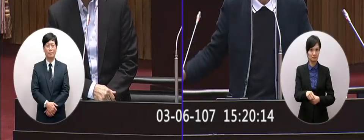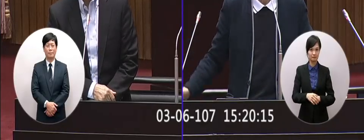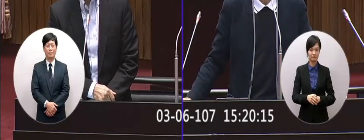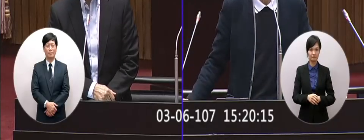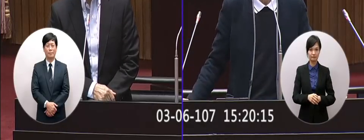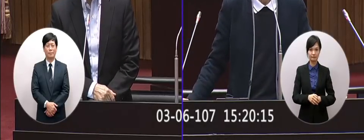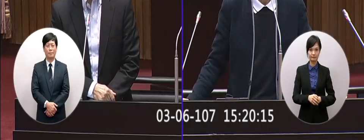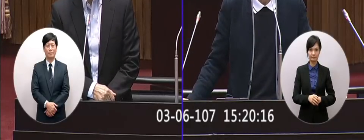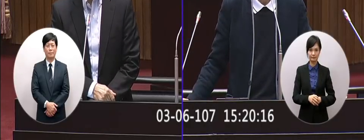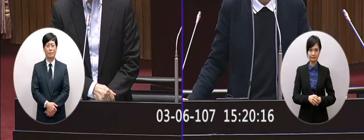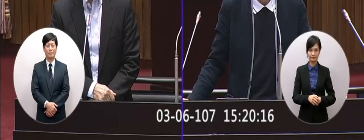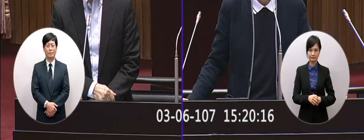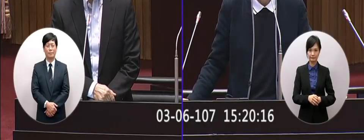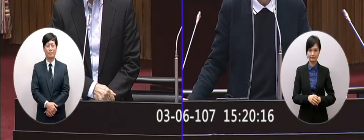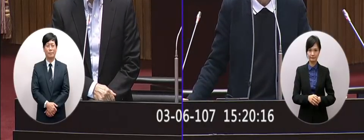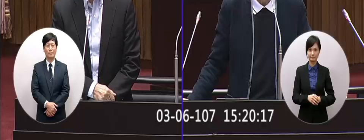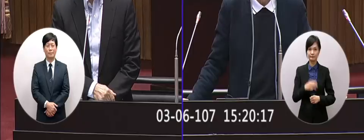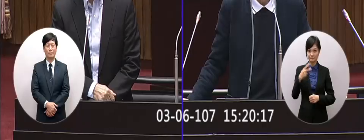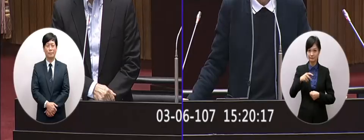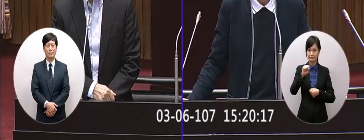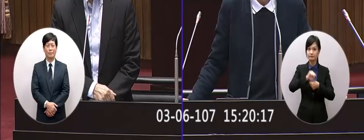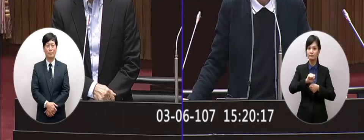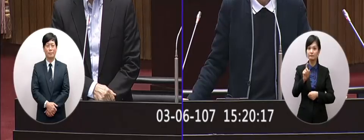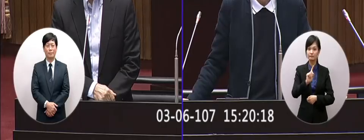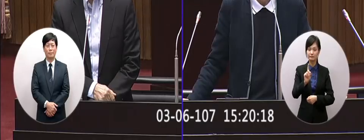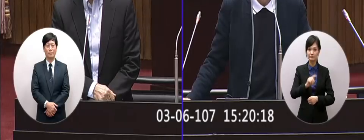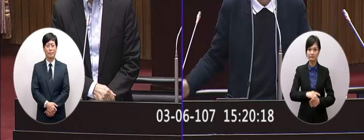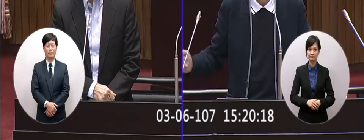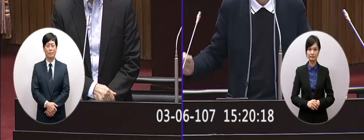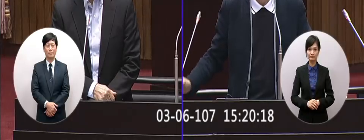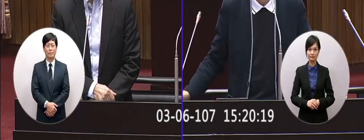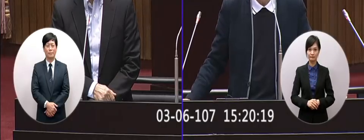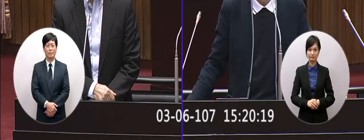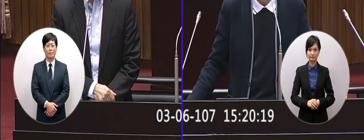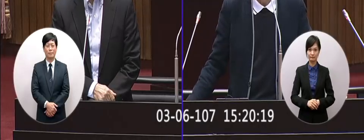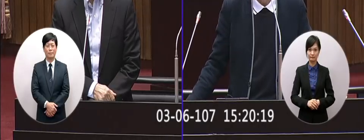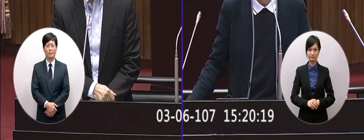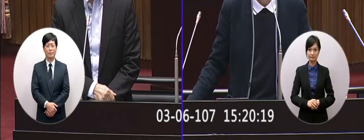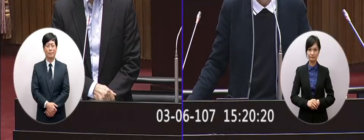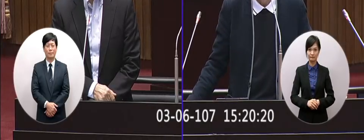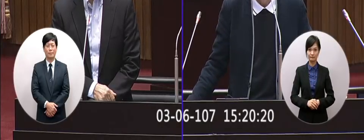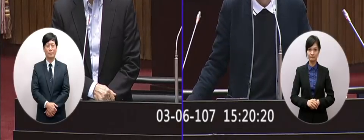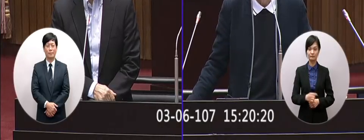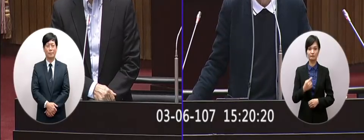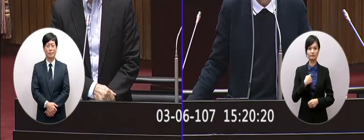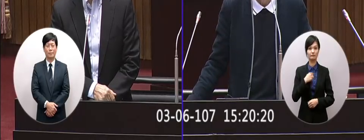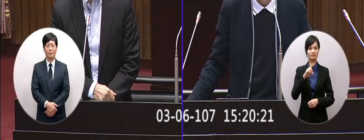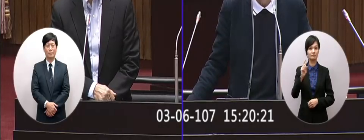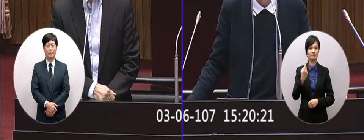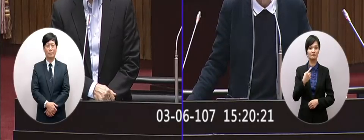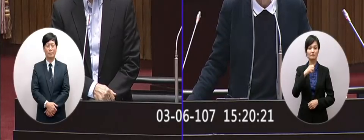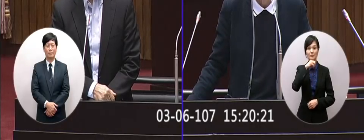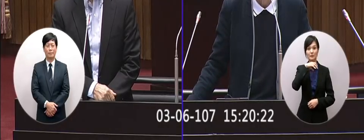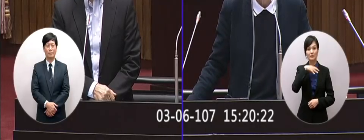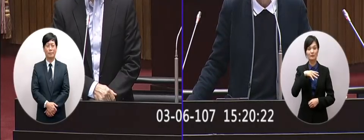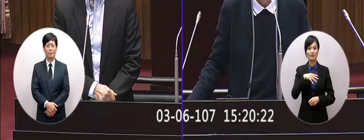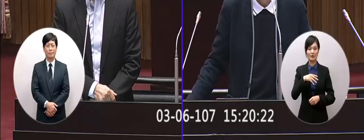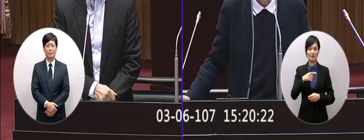除了呀。在加上，我也够愿意啦。来自我们平东也内部的内